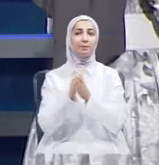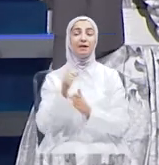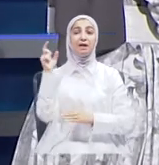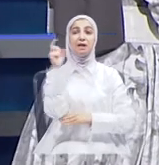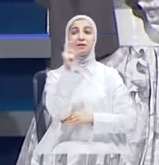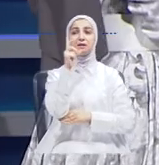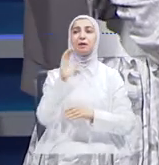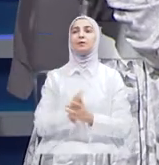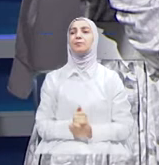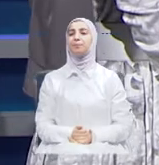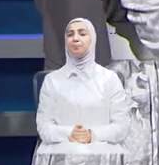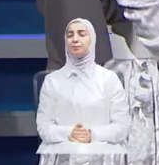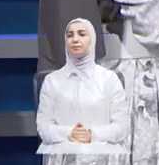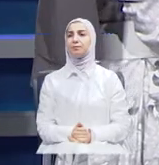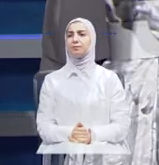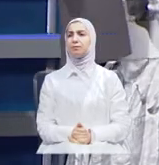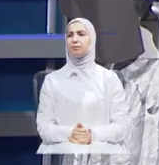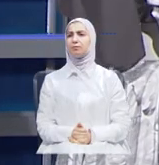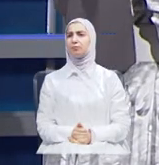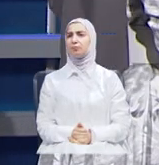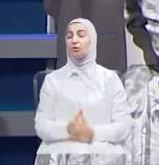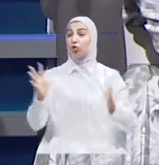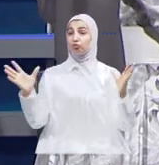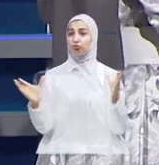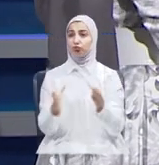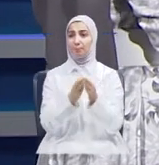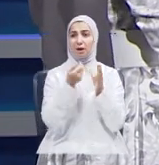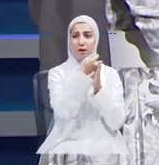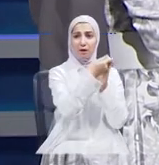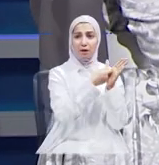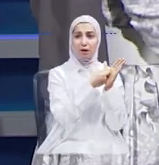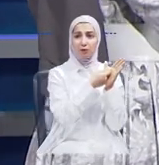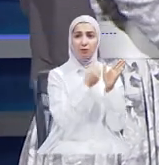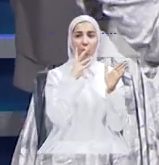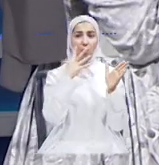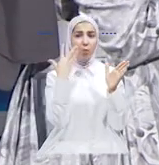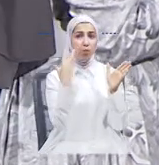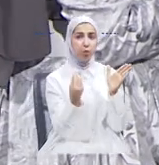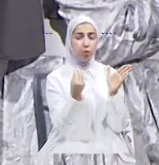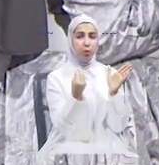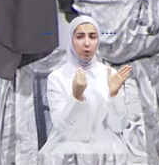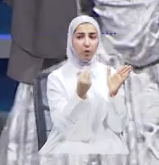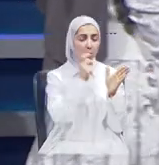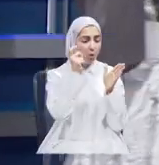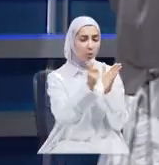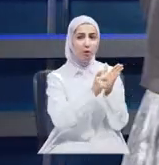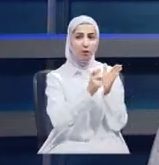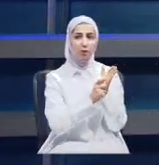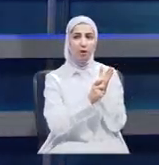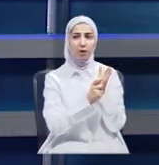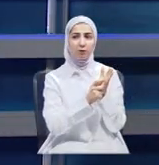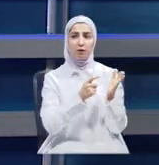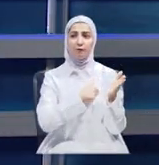النحو التالي: جمع المخطوطات العربية من قبل مثقفين ودراستها،